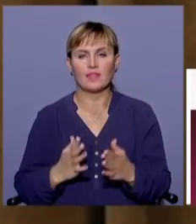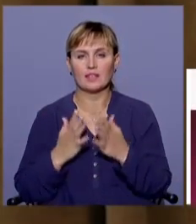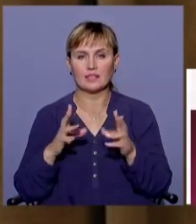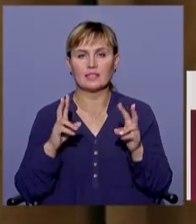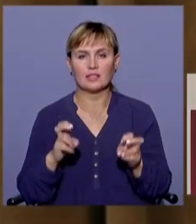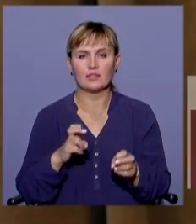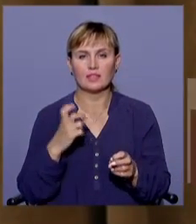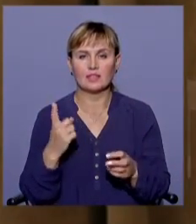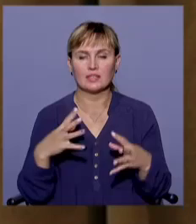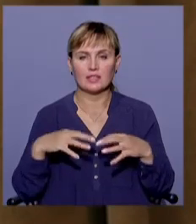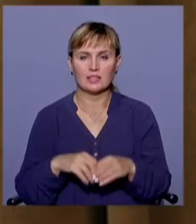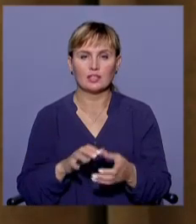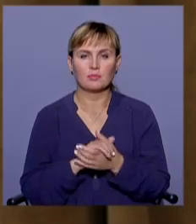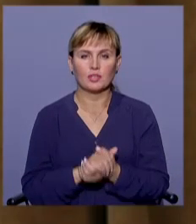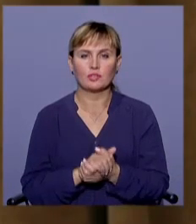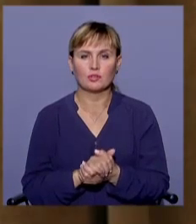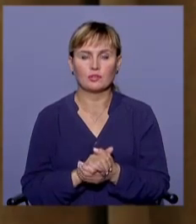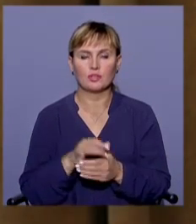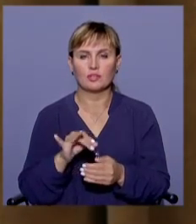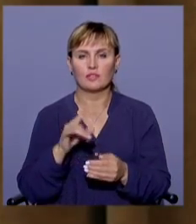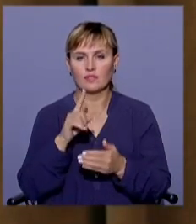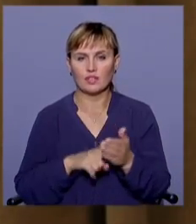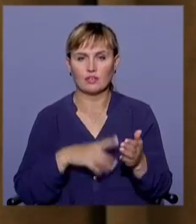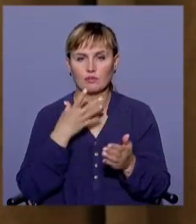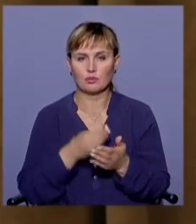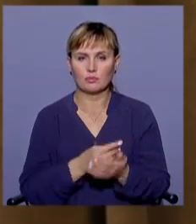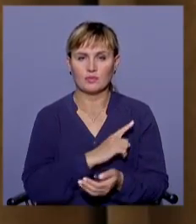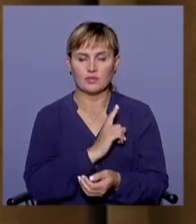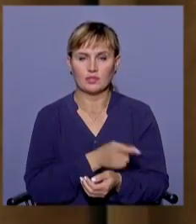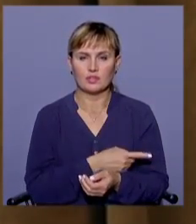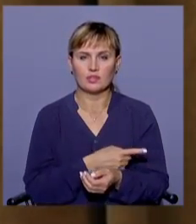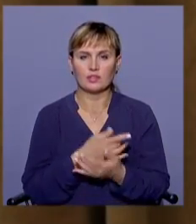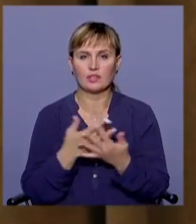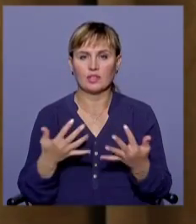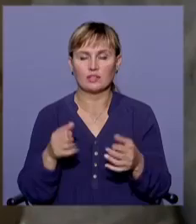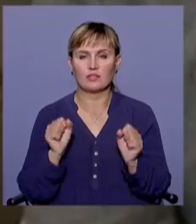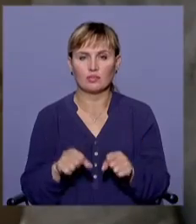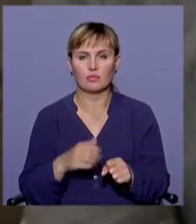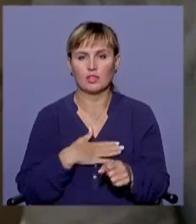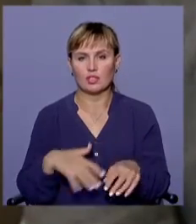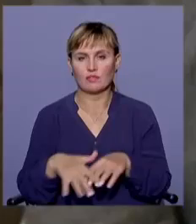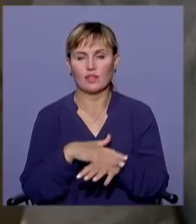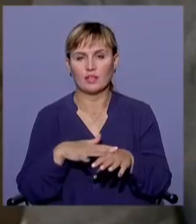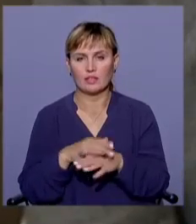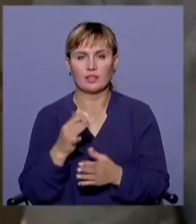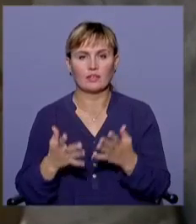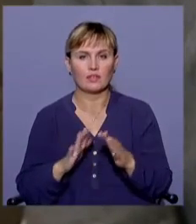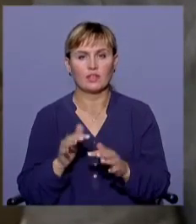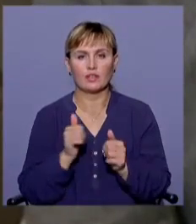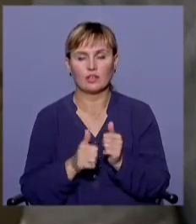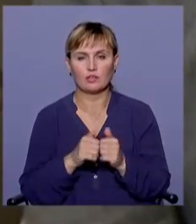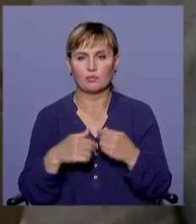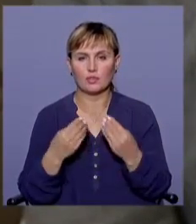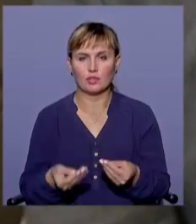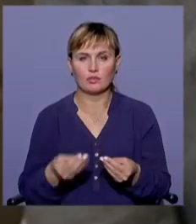символ единения, сплоченности, веры в собственные силы, невероятных возможностей нашего народа. И, наверное, не каждому дано было,